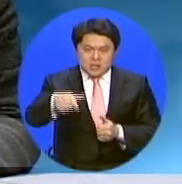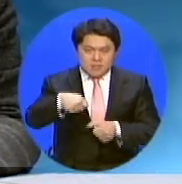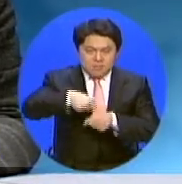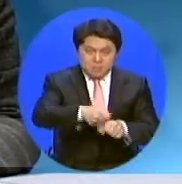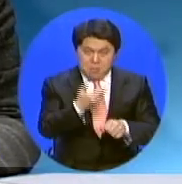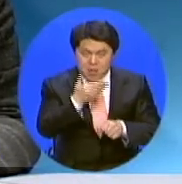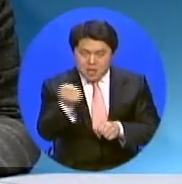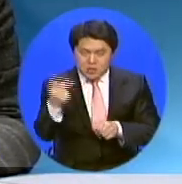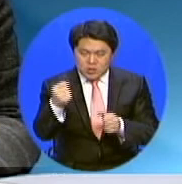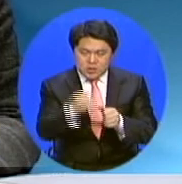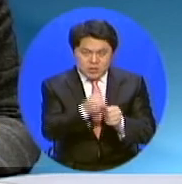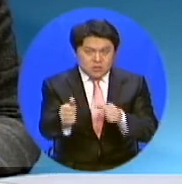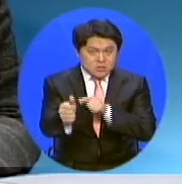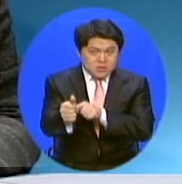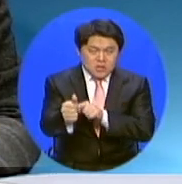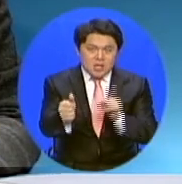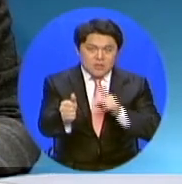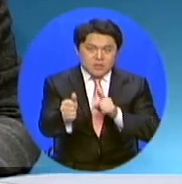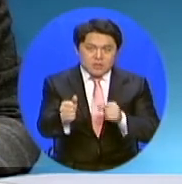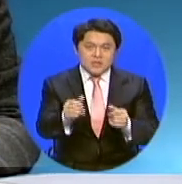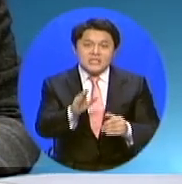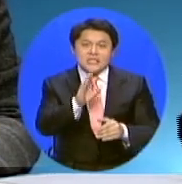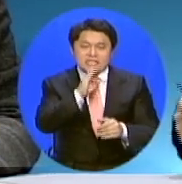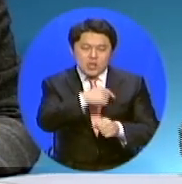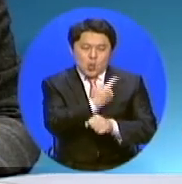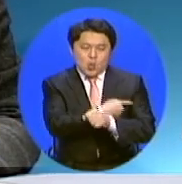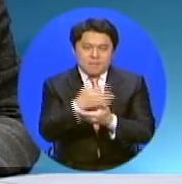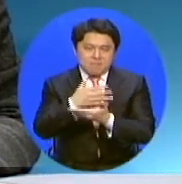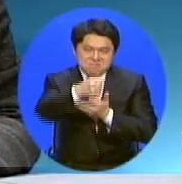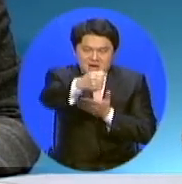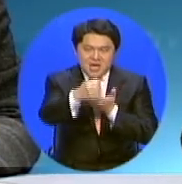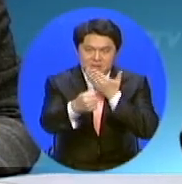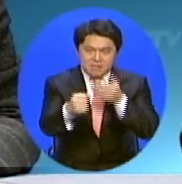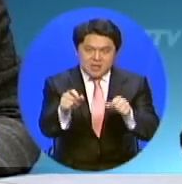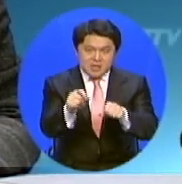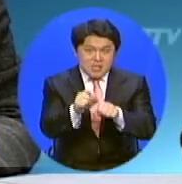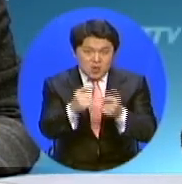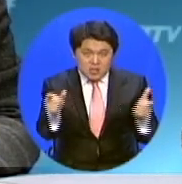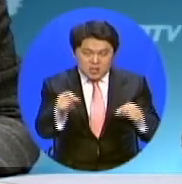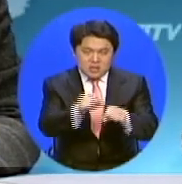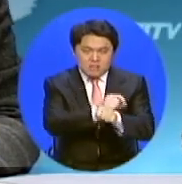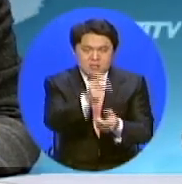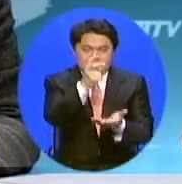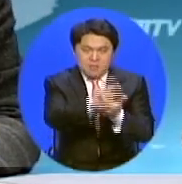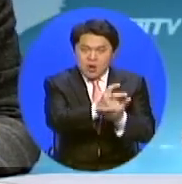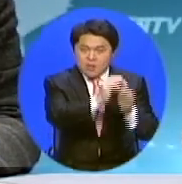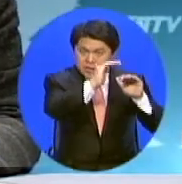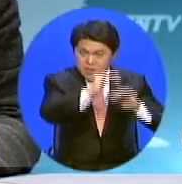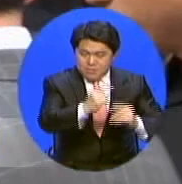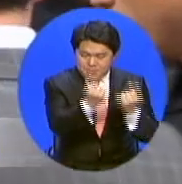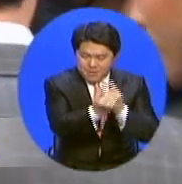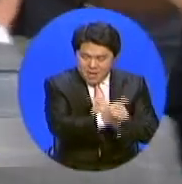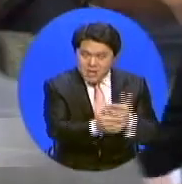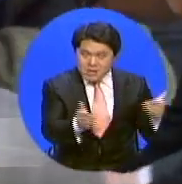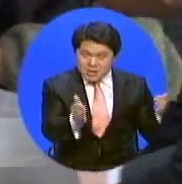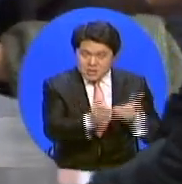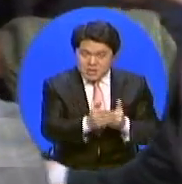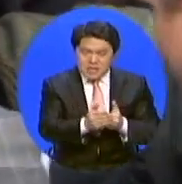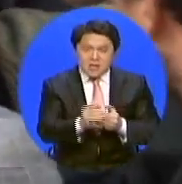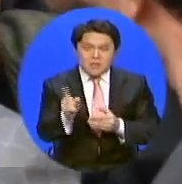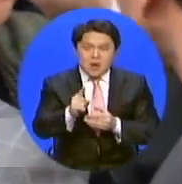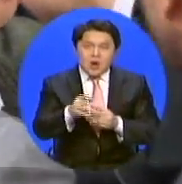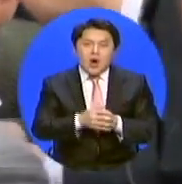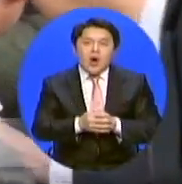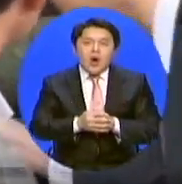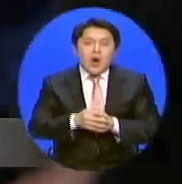또 아동학대 행위자의 경우에는 친권이 박탈되는 여러 가지 뭐 특례법의 내용들이 좀 변경이 됐습니다. 최근 그 계모학대로